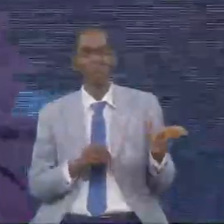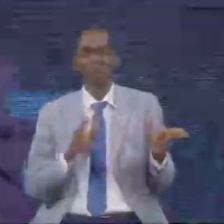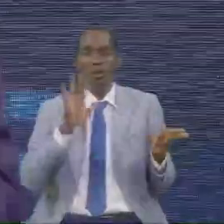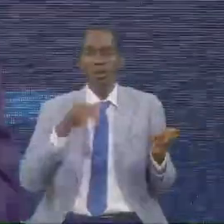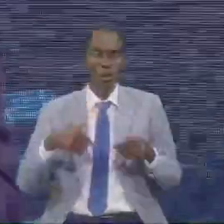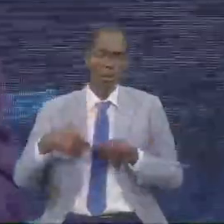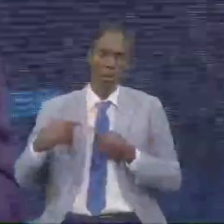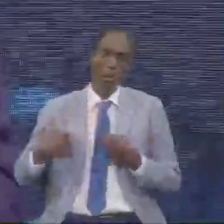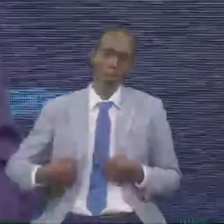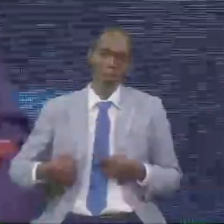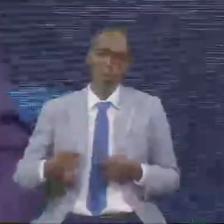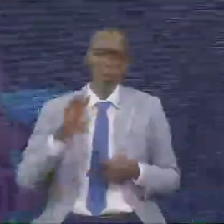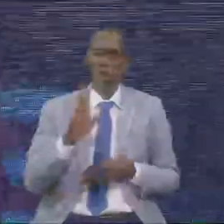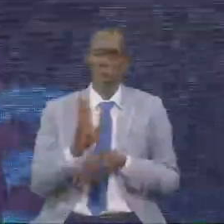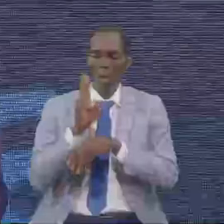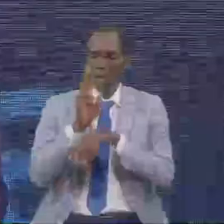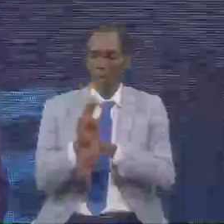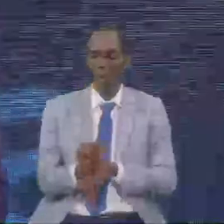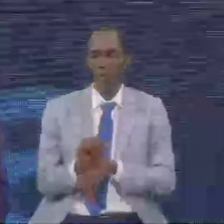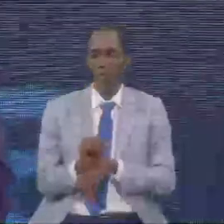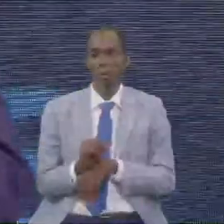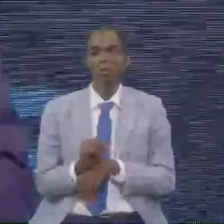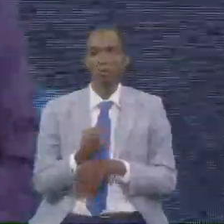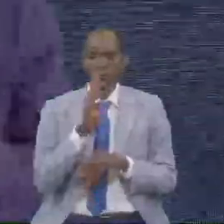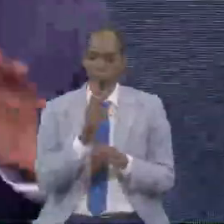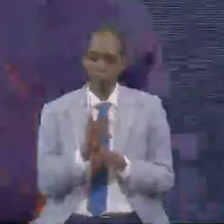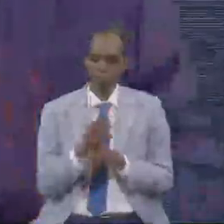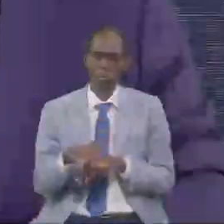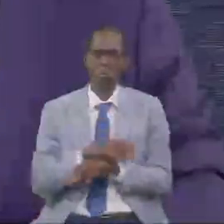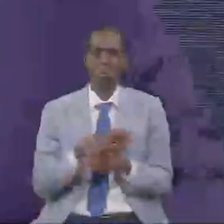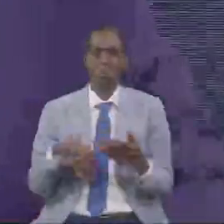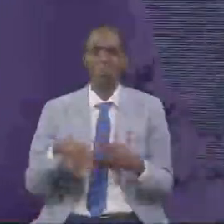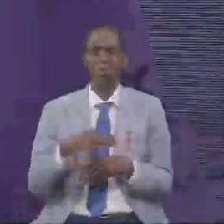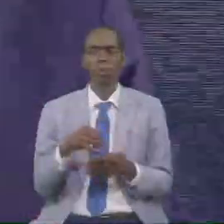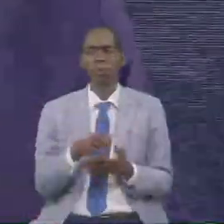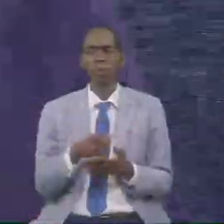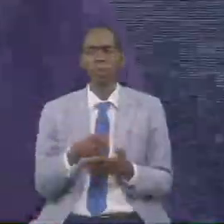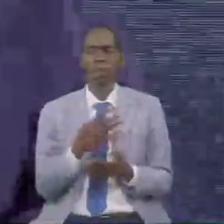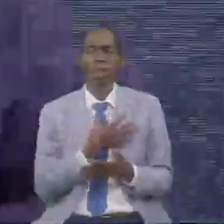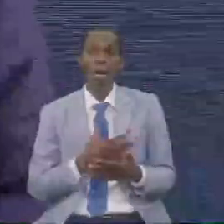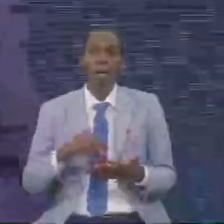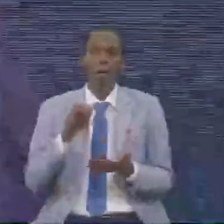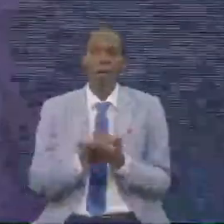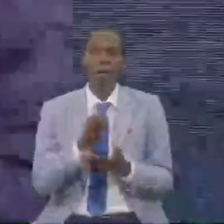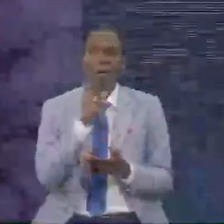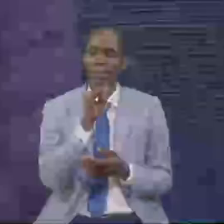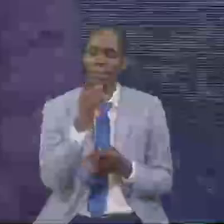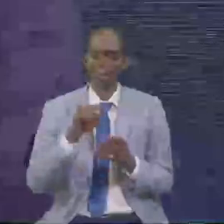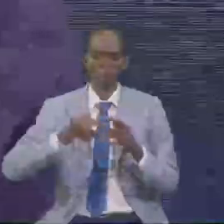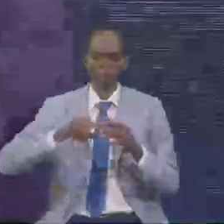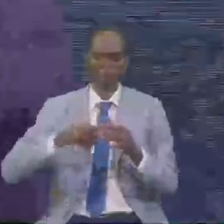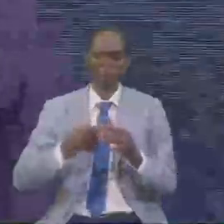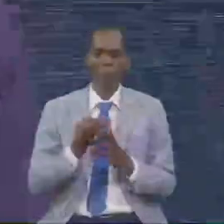Ton cœur, tes habitudes, veille sur cela. Et c'est le